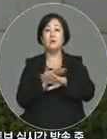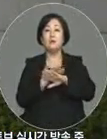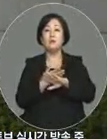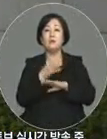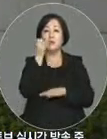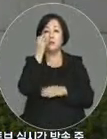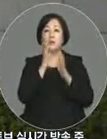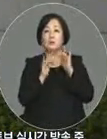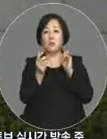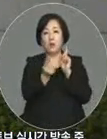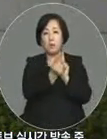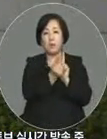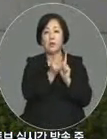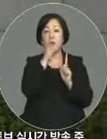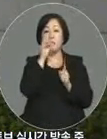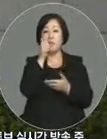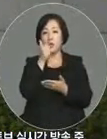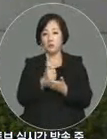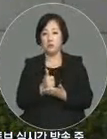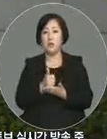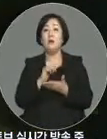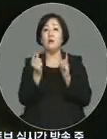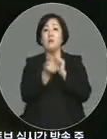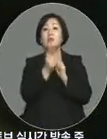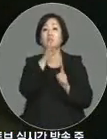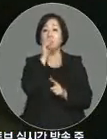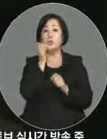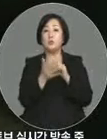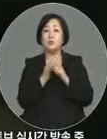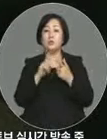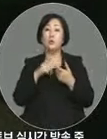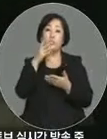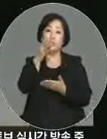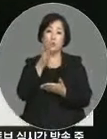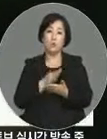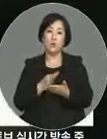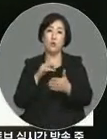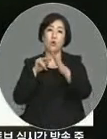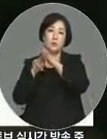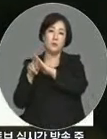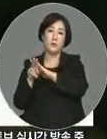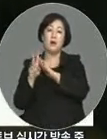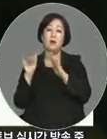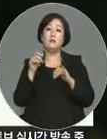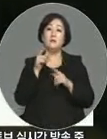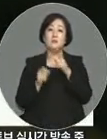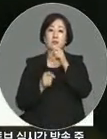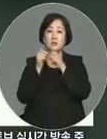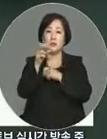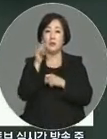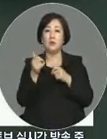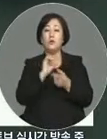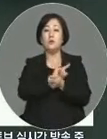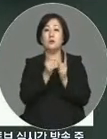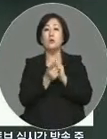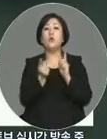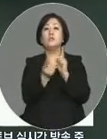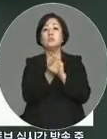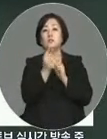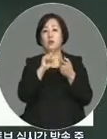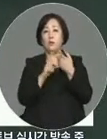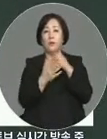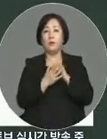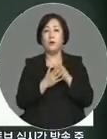중고거래를 하면서 범죄에 노출된다는 점입니다. 돈만 받고 잠적하는 단순 사기부터 이웃끼리 직거래하자며